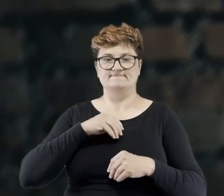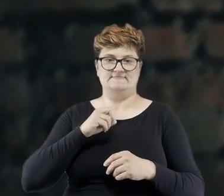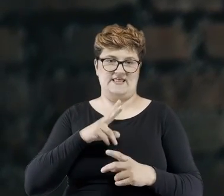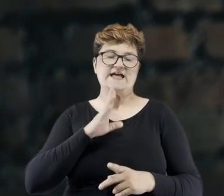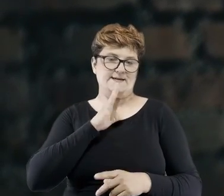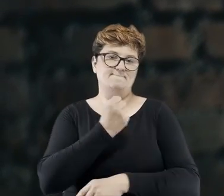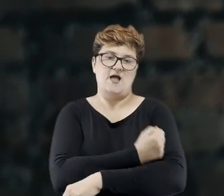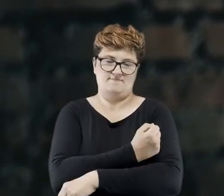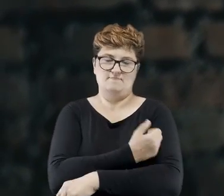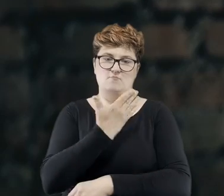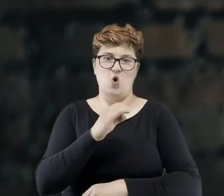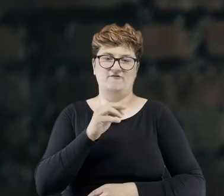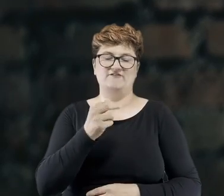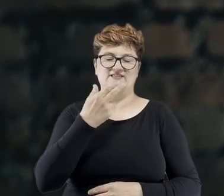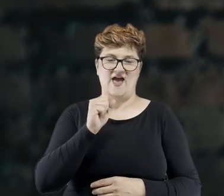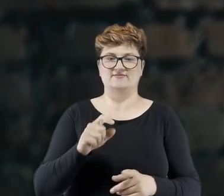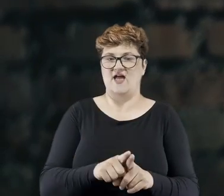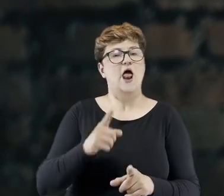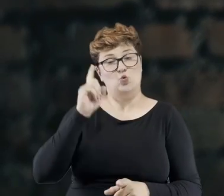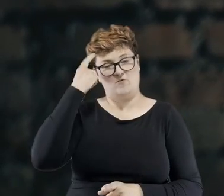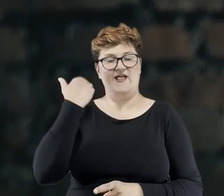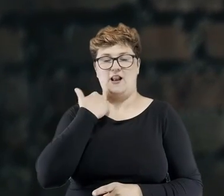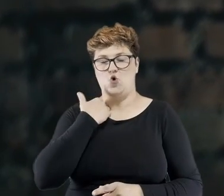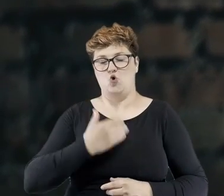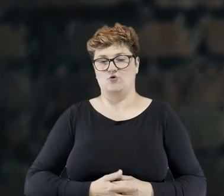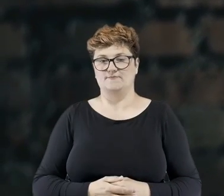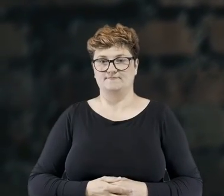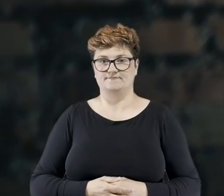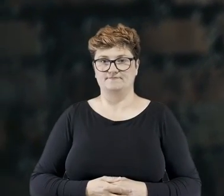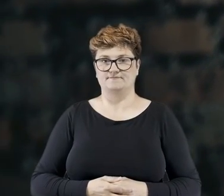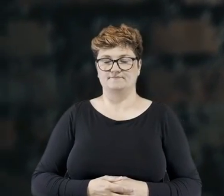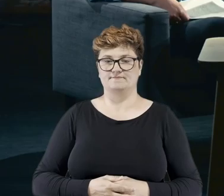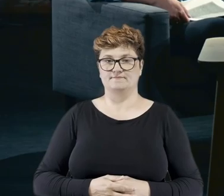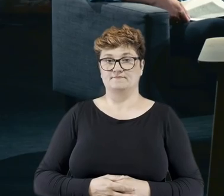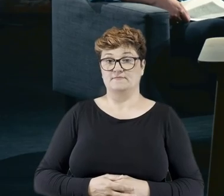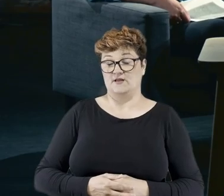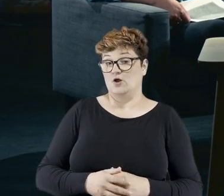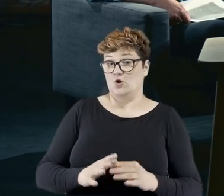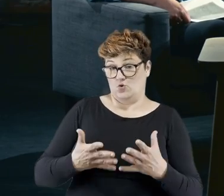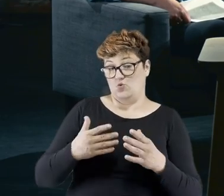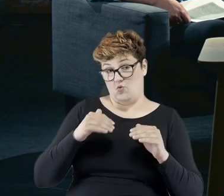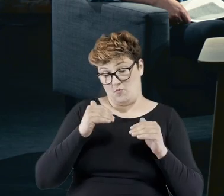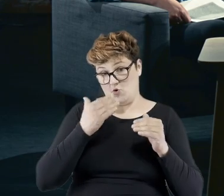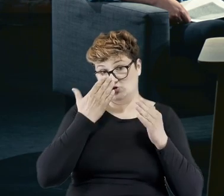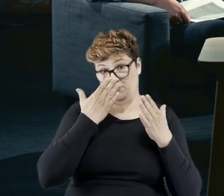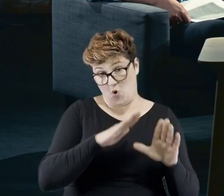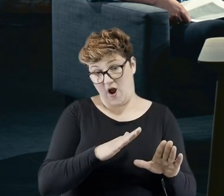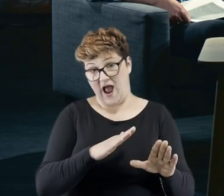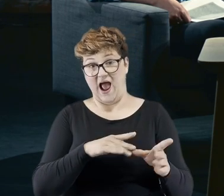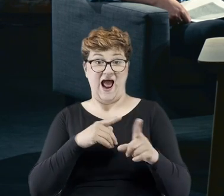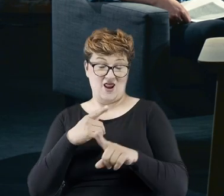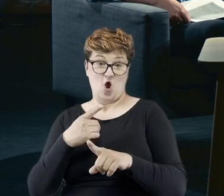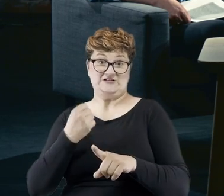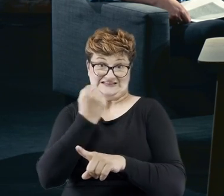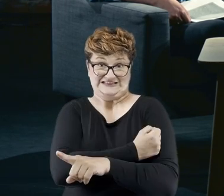ale chyba też od morfiny. Ale głównie alkohol. mógł jakby pokazać jej, natomiast tak, niekoniecznie sam